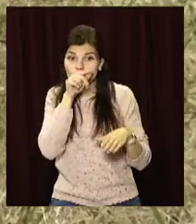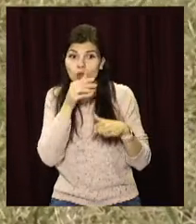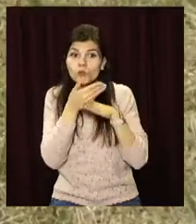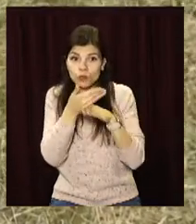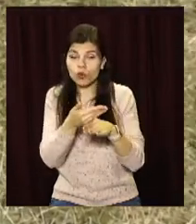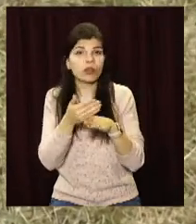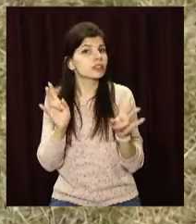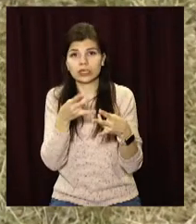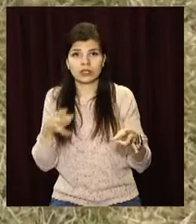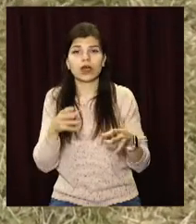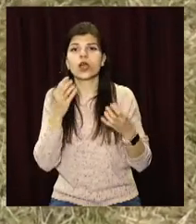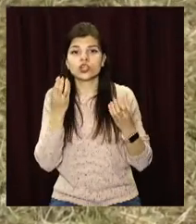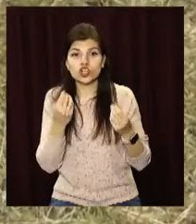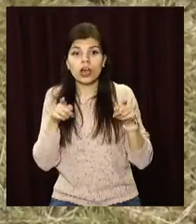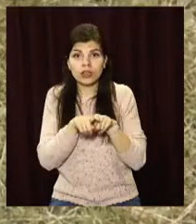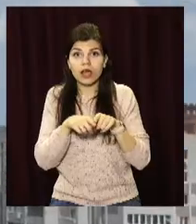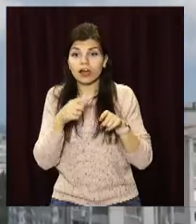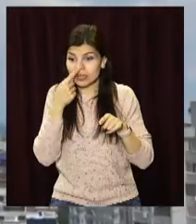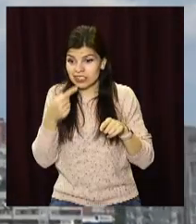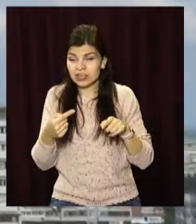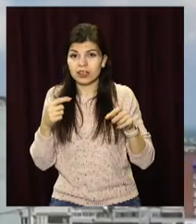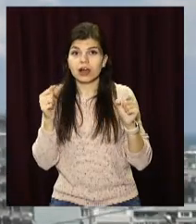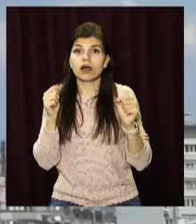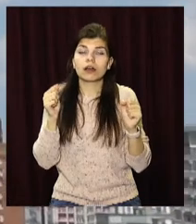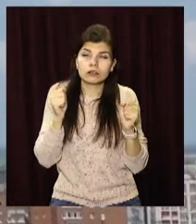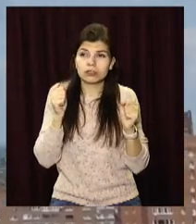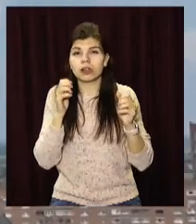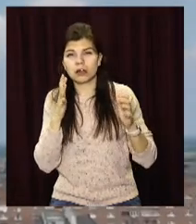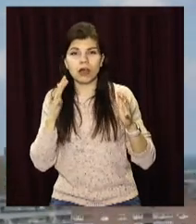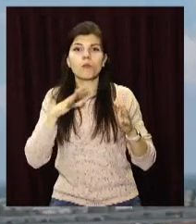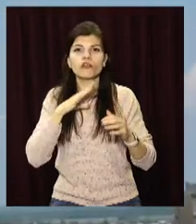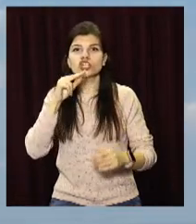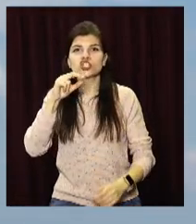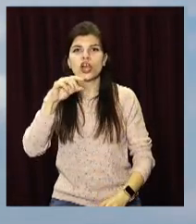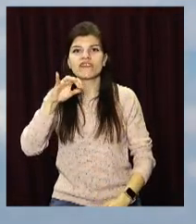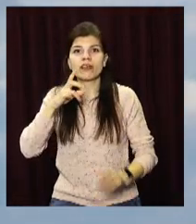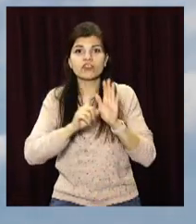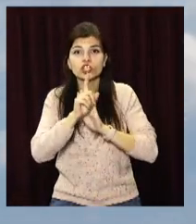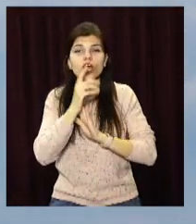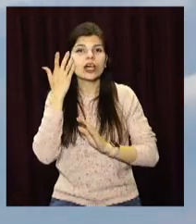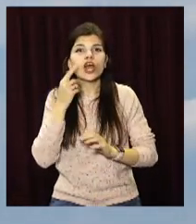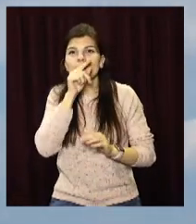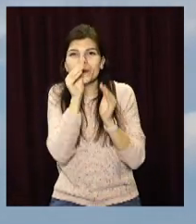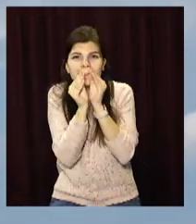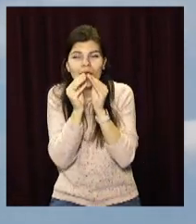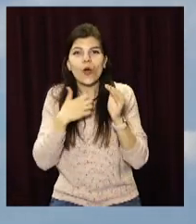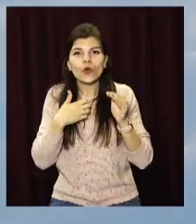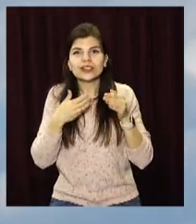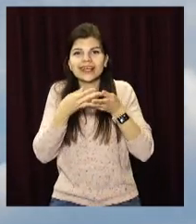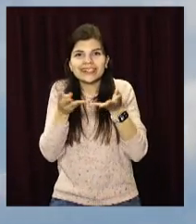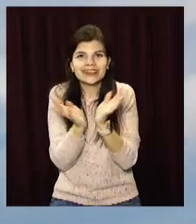птахам не треба. Ще одна така хвиля стрижепаду буває на початку червня, коли пташенята намагаються вилетіти із